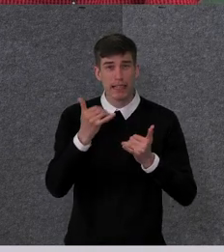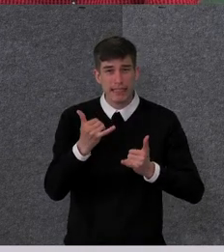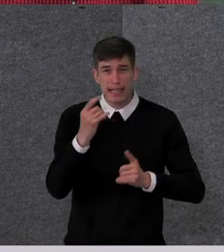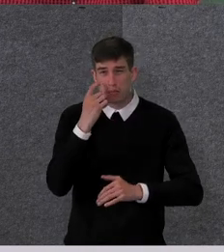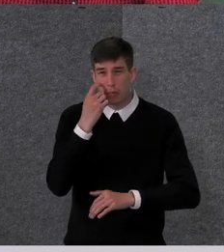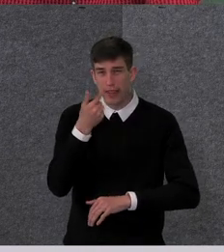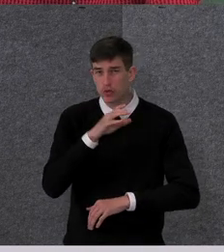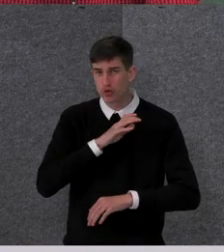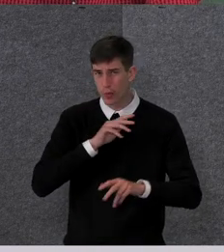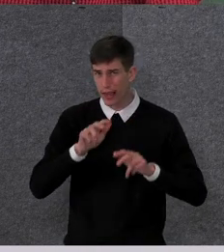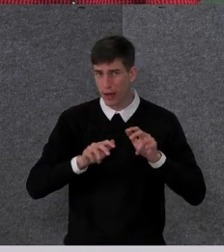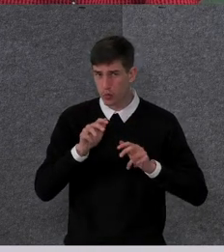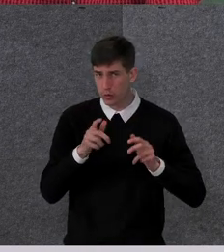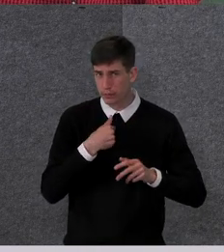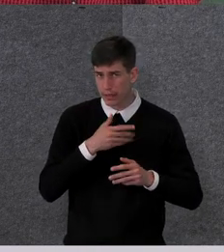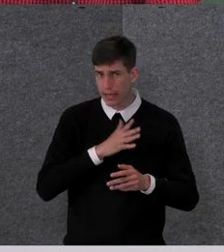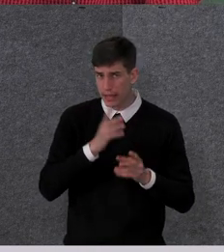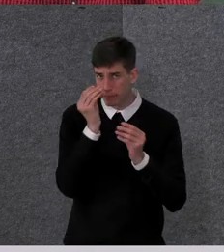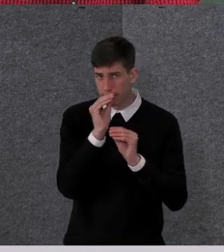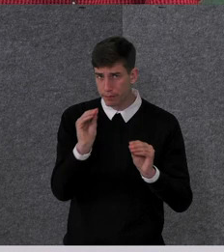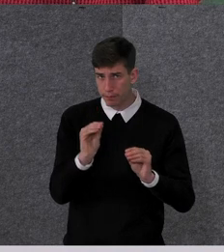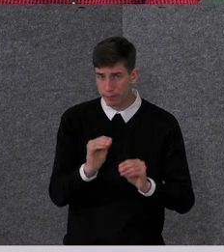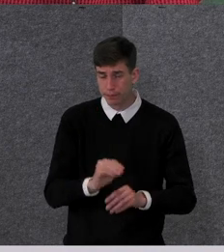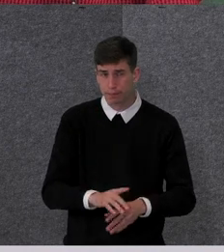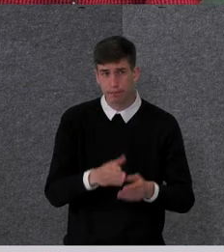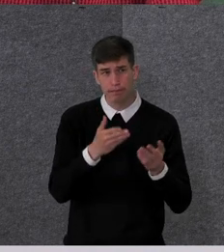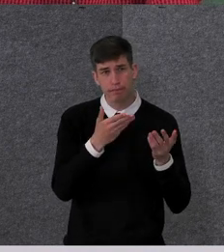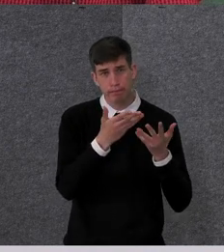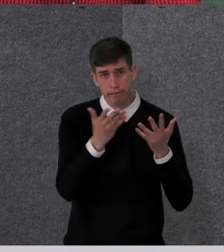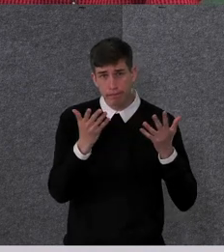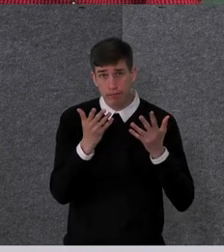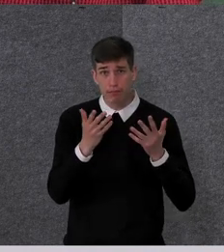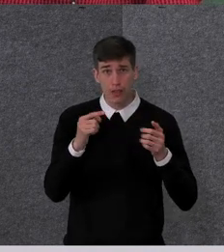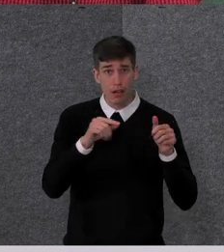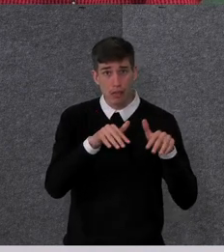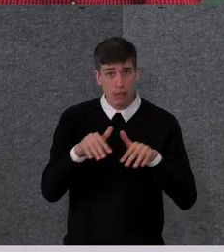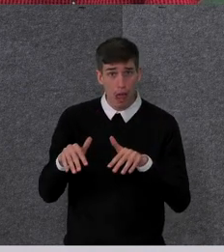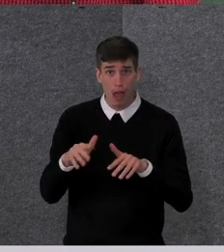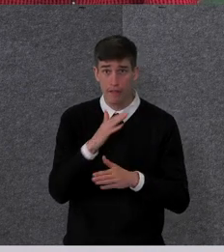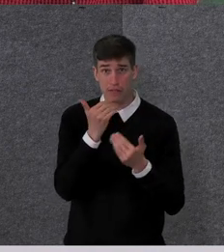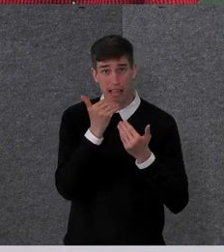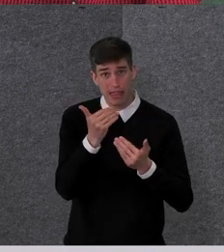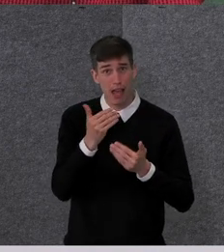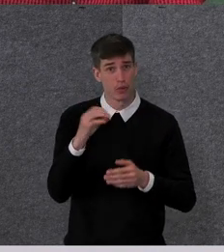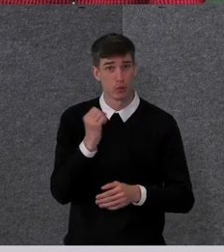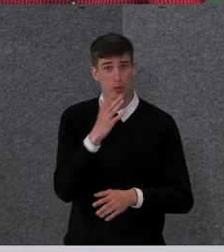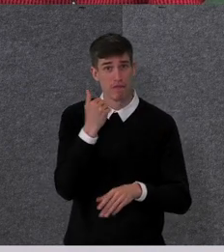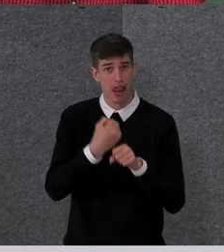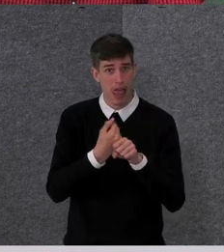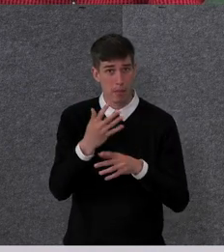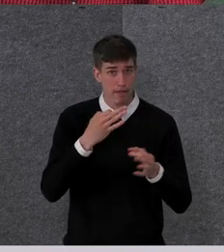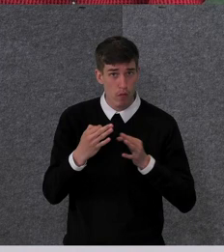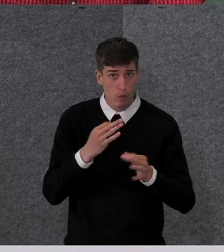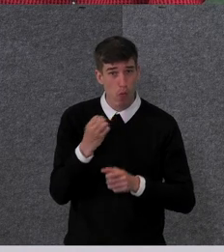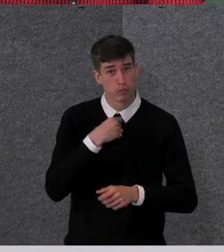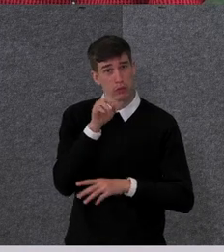gerade nutzen, um hier Menschen zu danken, die den ganzen Tag schon Herausragendes leisten und